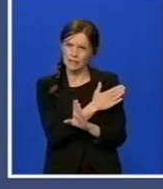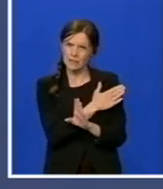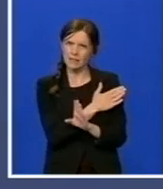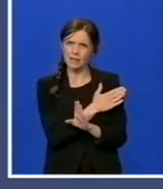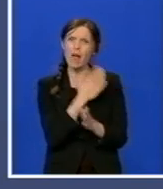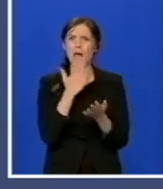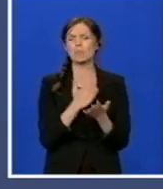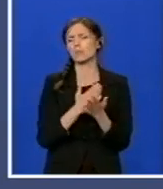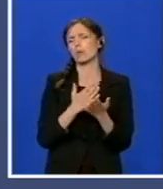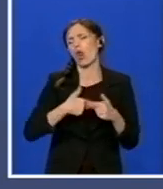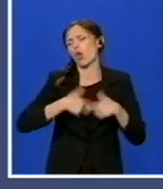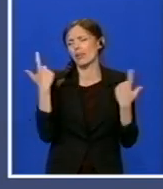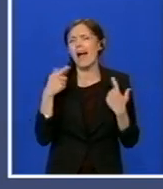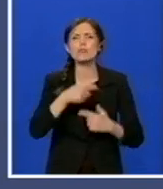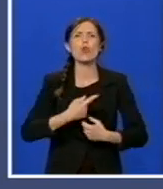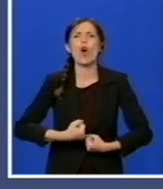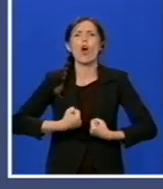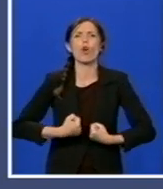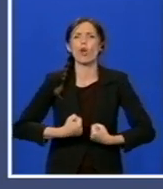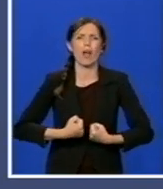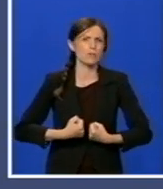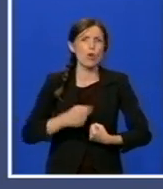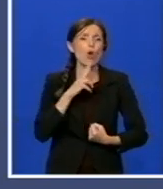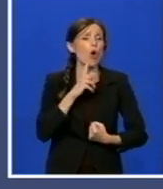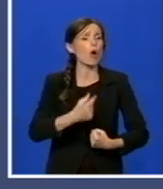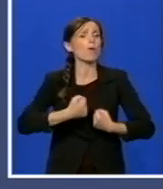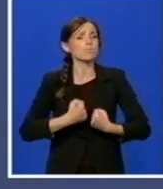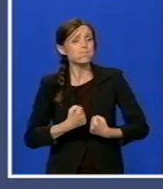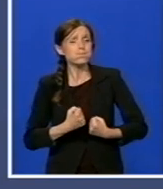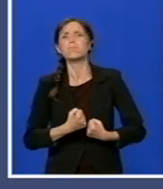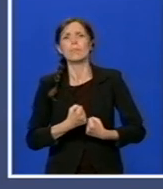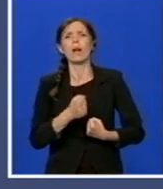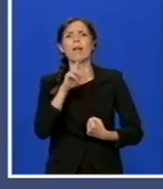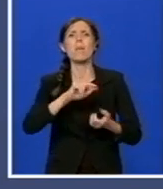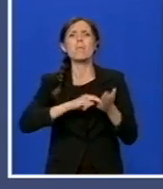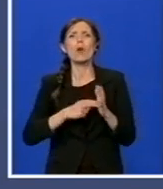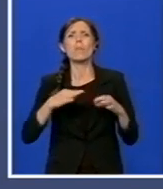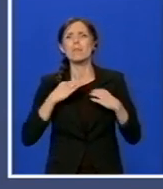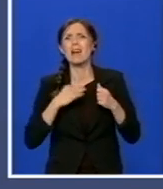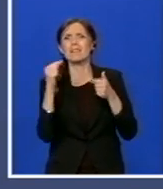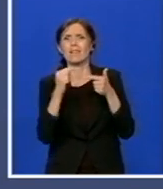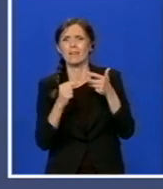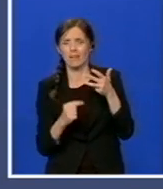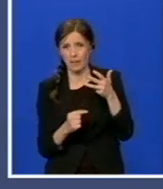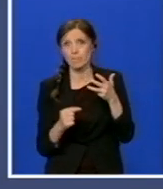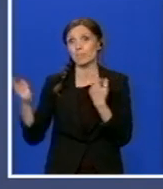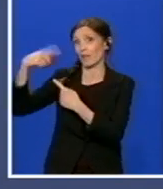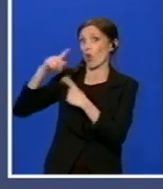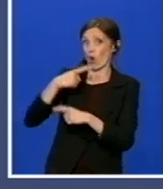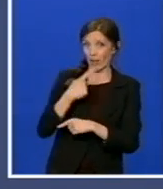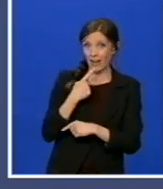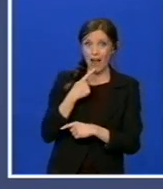je gojaznost bolest koja je udružena sa pojavom brojnih komplikacija, pa kažu da živeći u ovom